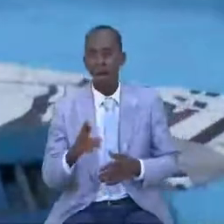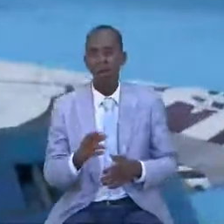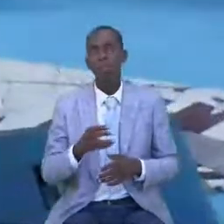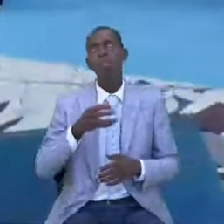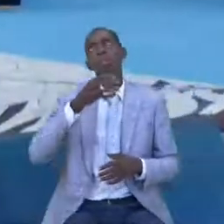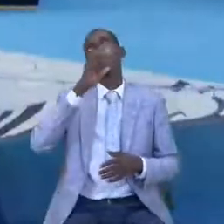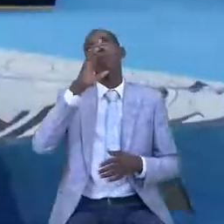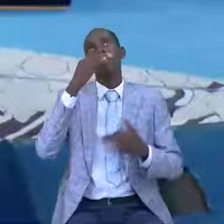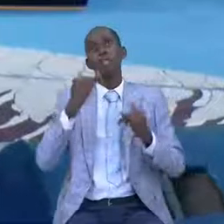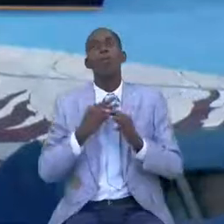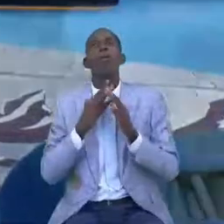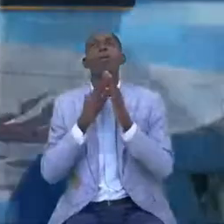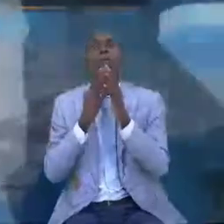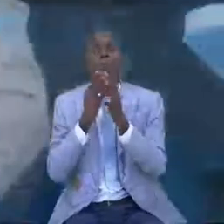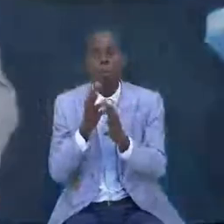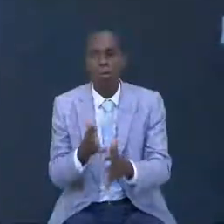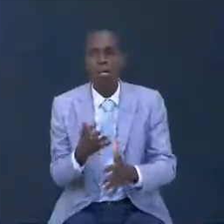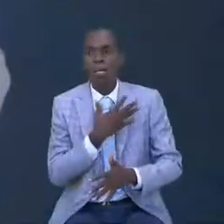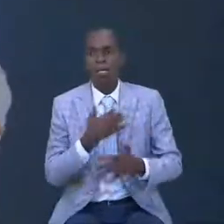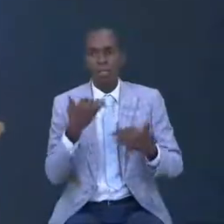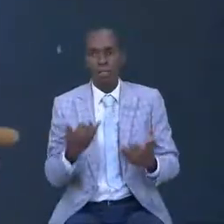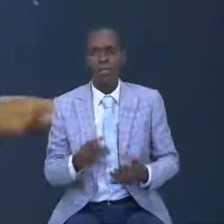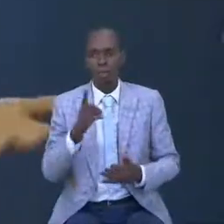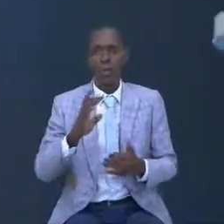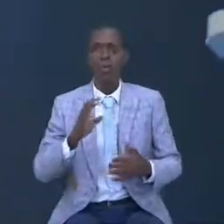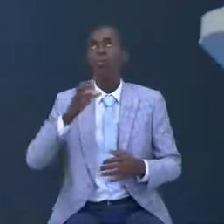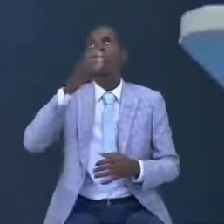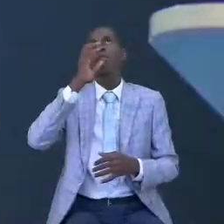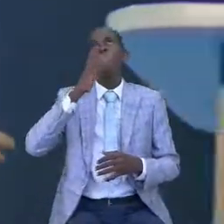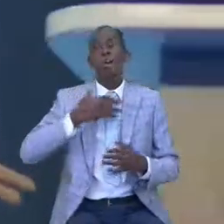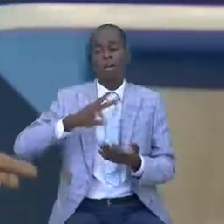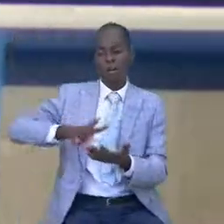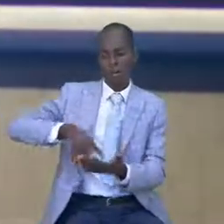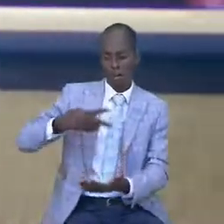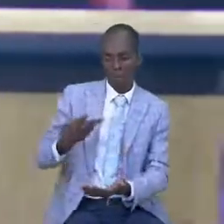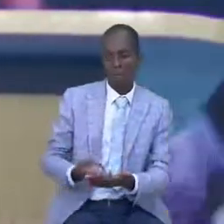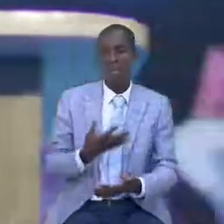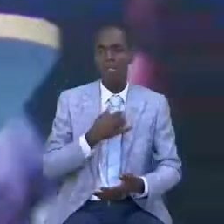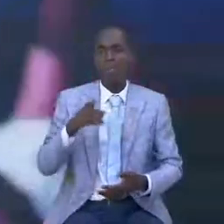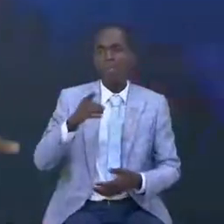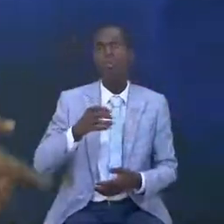toutes les inondations dans ta vie, que tu bois, tu t'enivres et tu vomis,